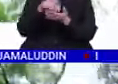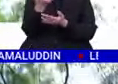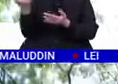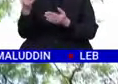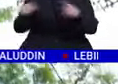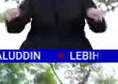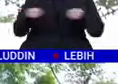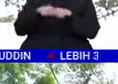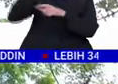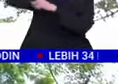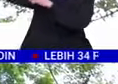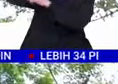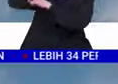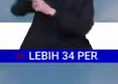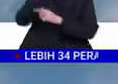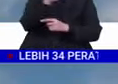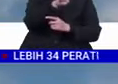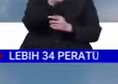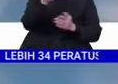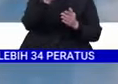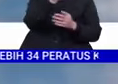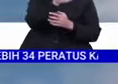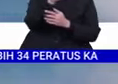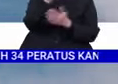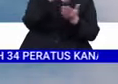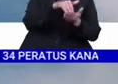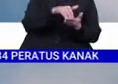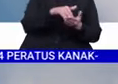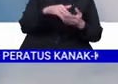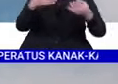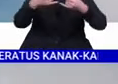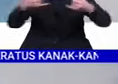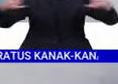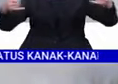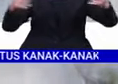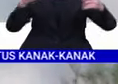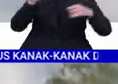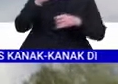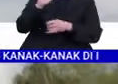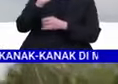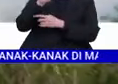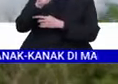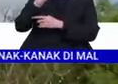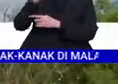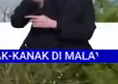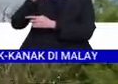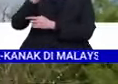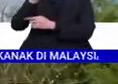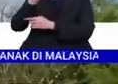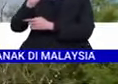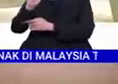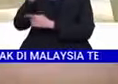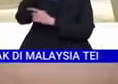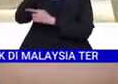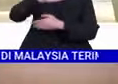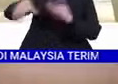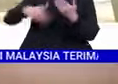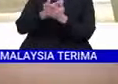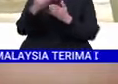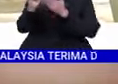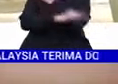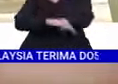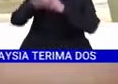stasiun pemancar dan 54756 setiap Remis di seluruh negeri ini untuk proyek-proyek